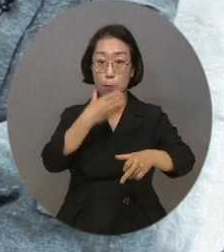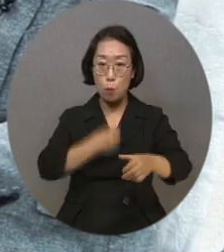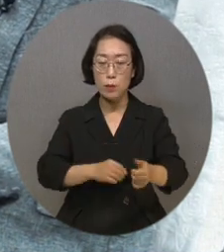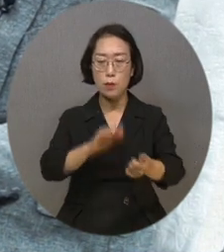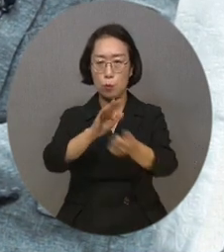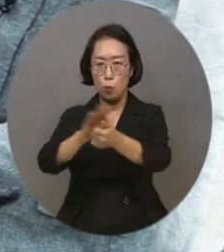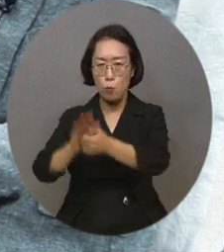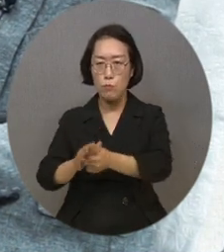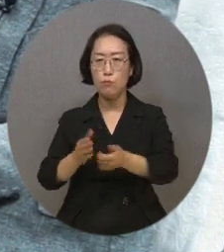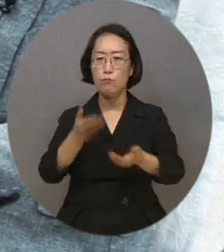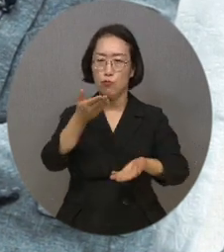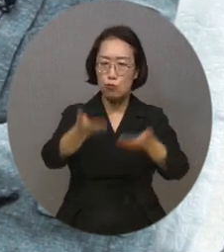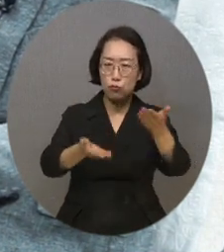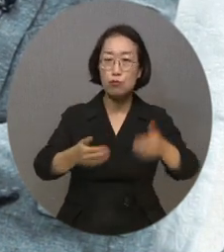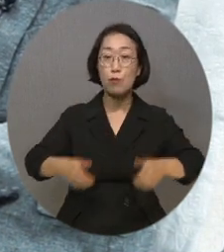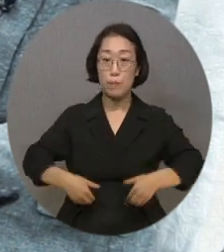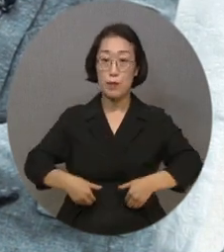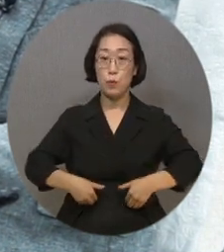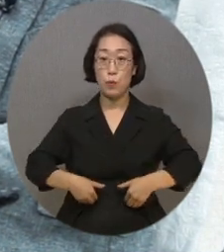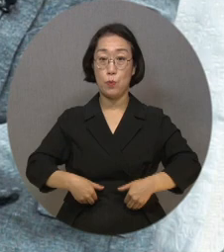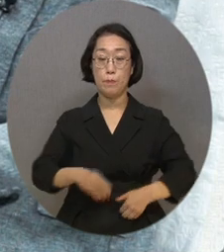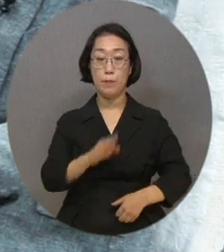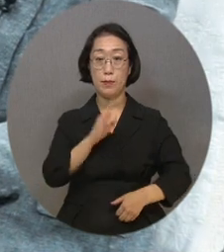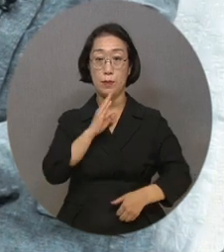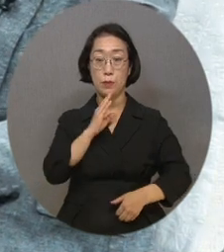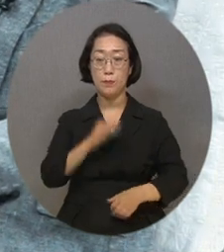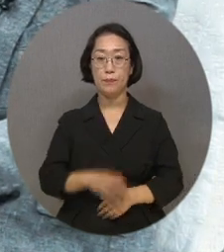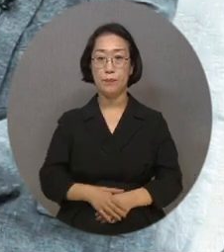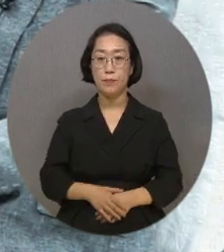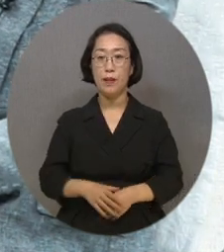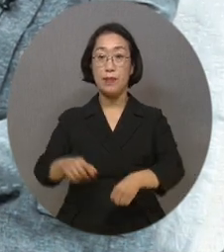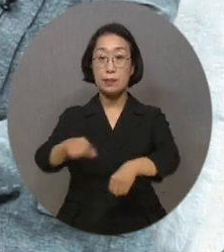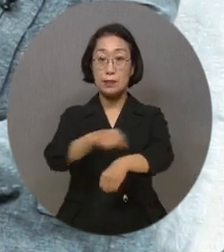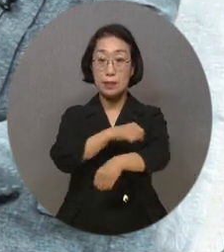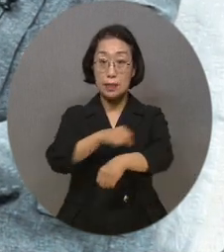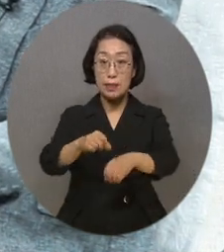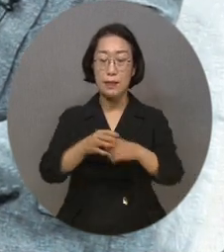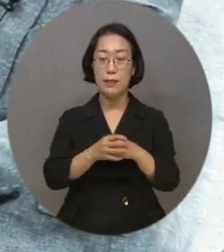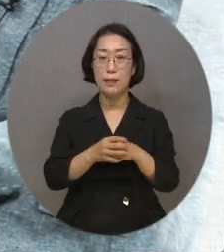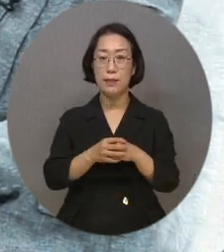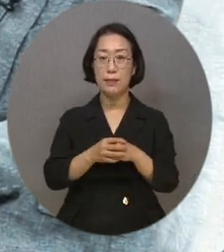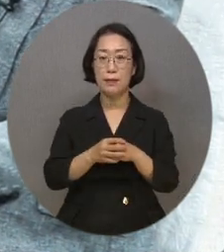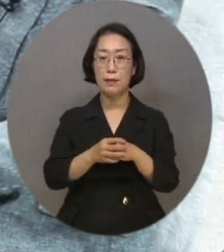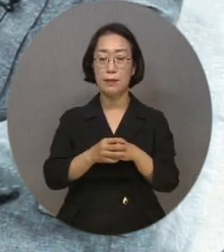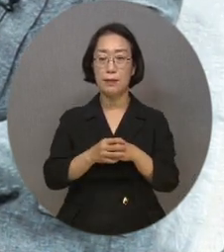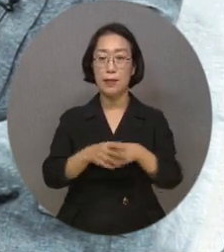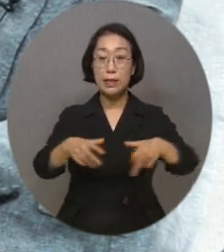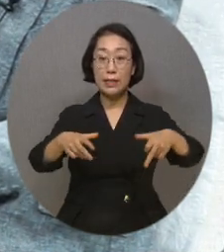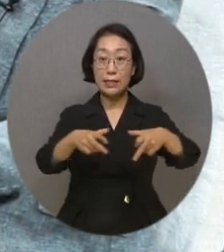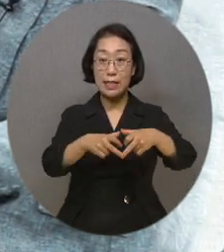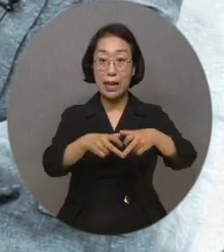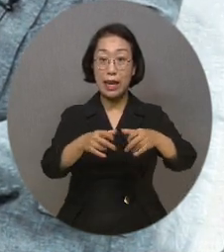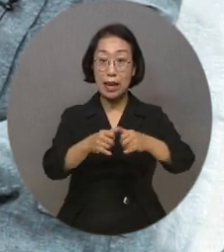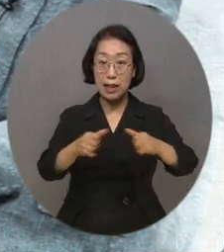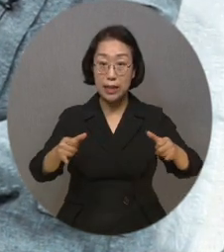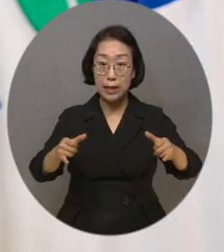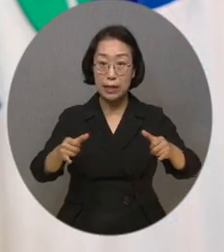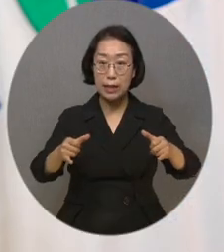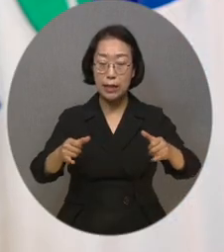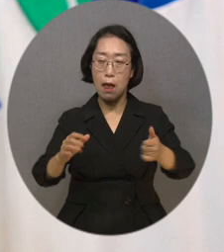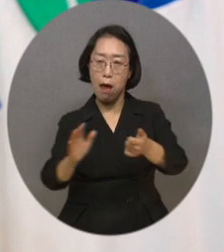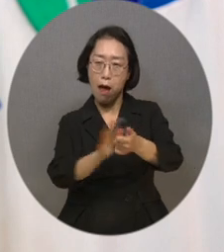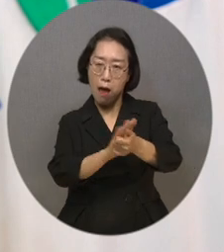써야 될 이유를 거기에서도 찾을 수가 있습니다. 특히나 이제 이 장애인을 대하는 이제